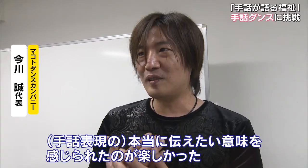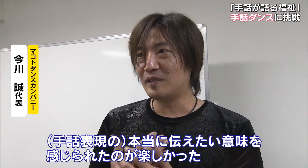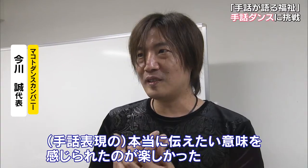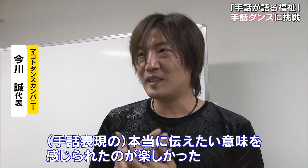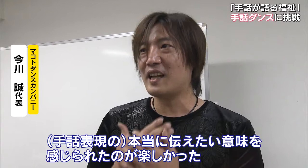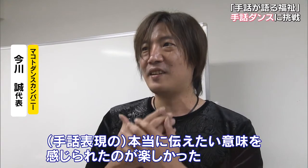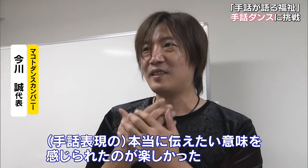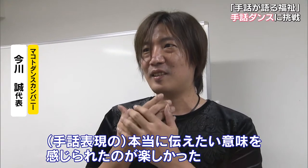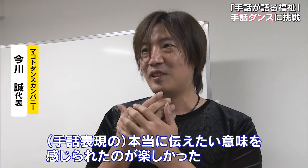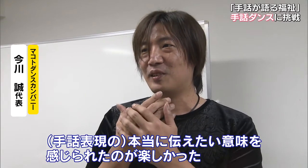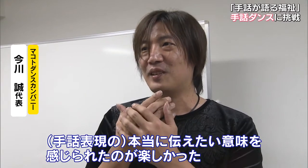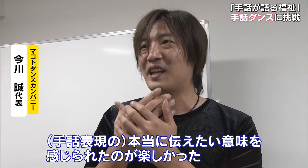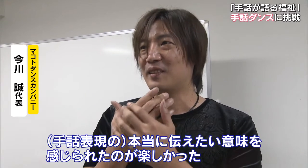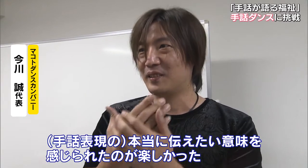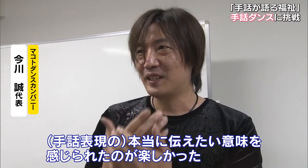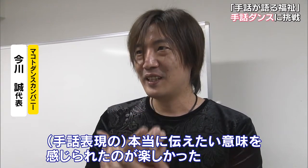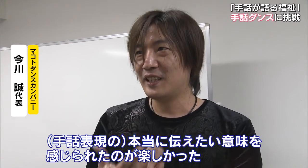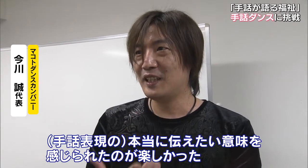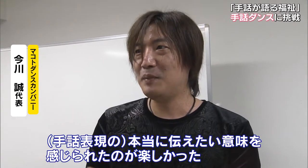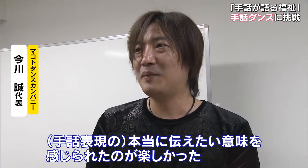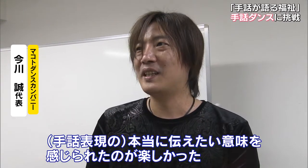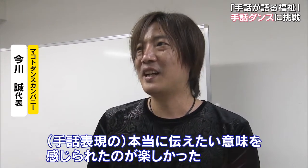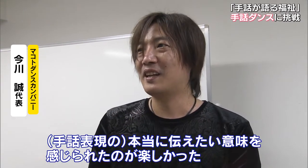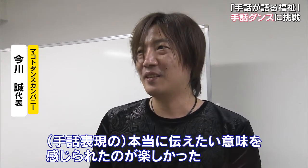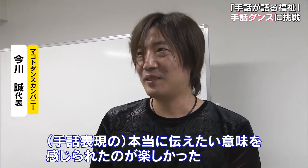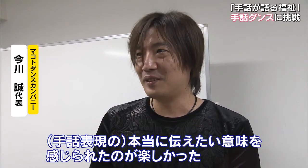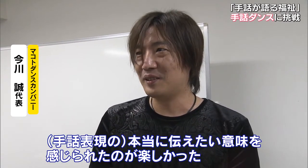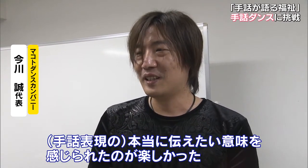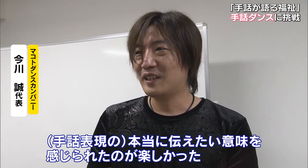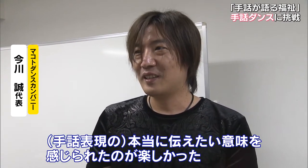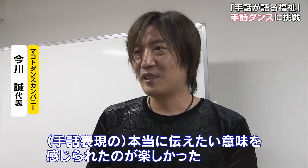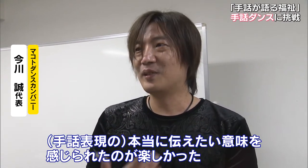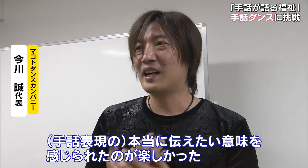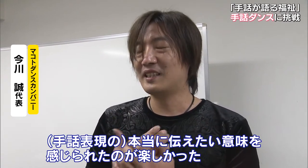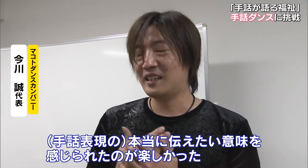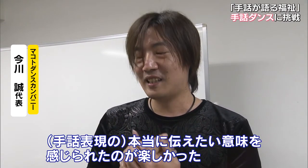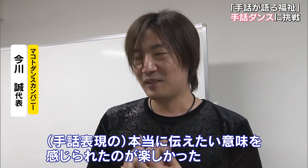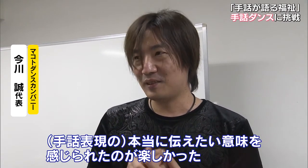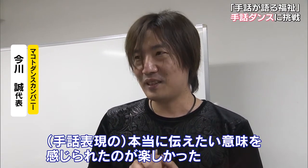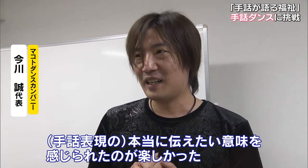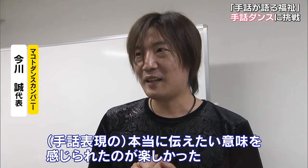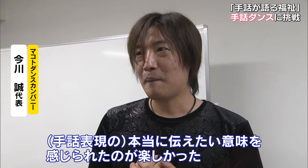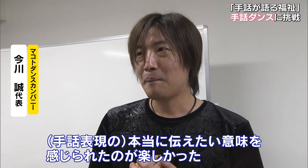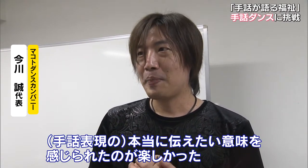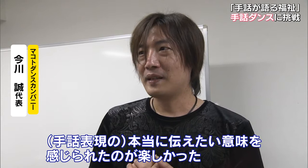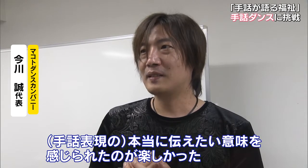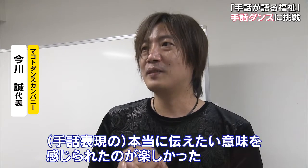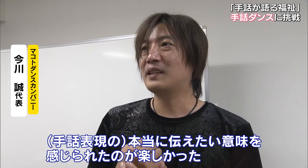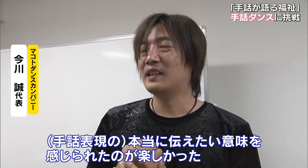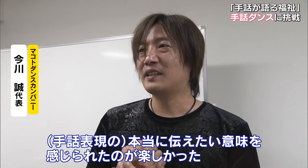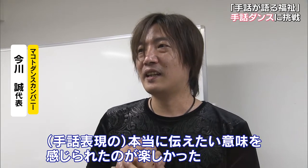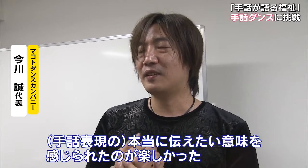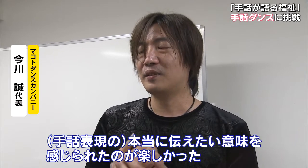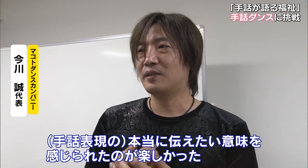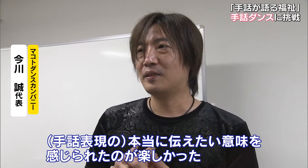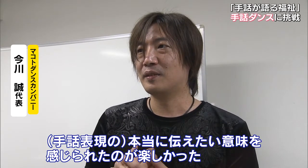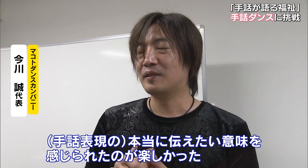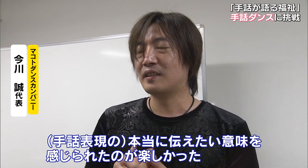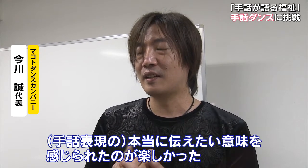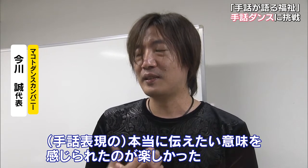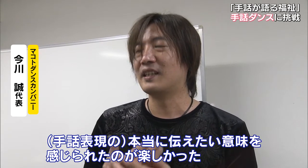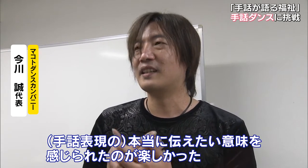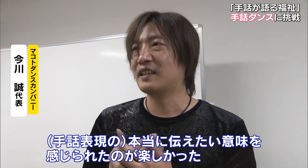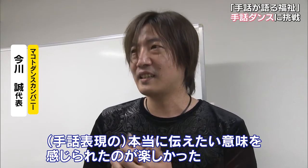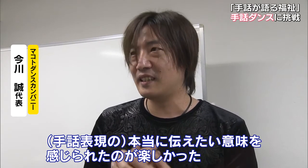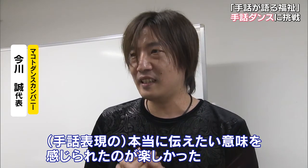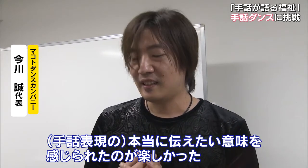本当の伝えるその表現の意味みたいなのを今日感じれたことがすごい